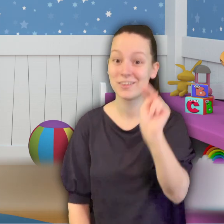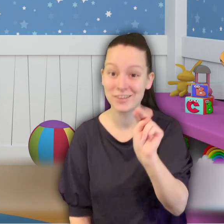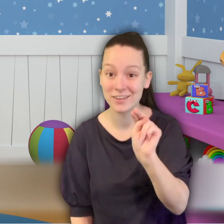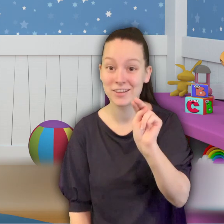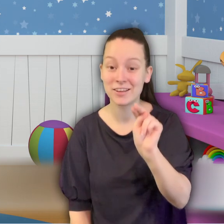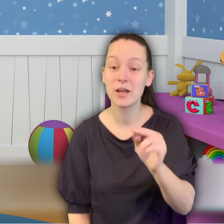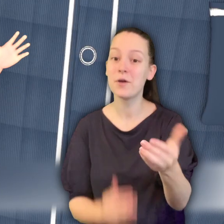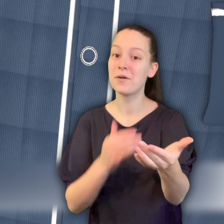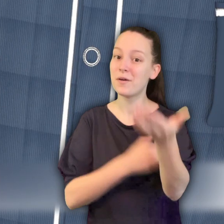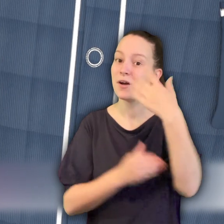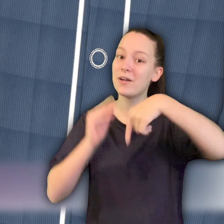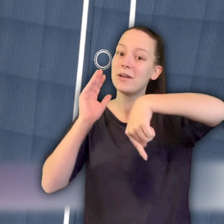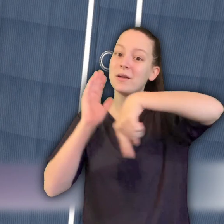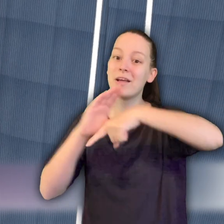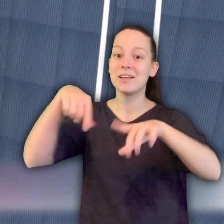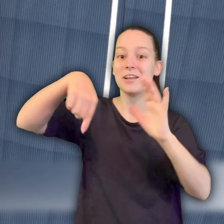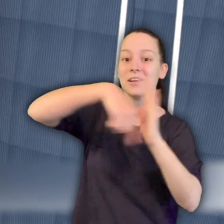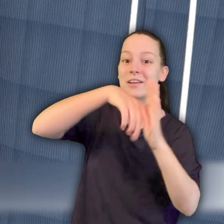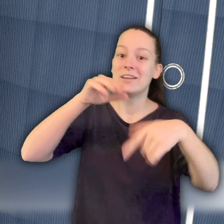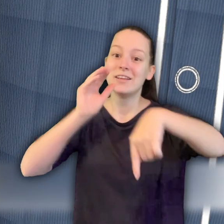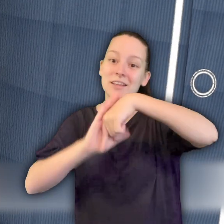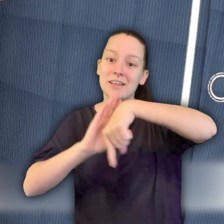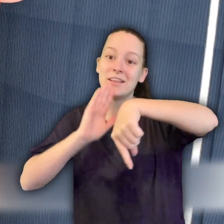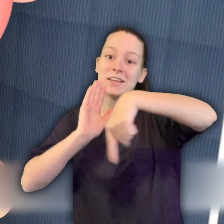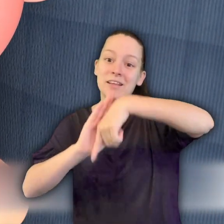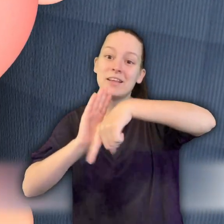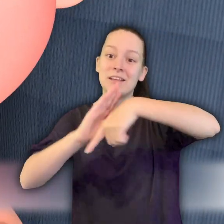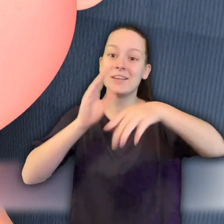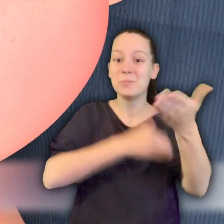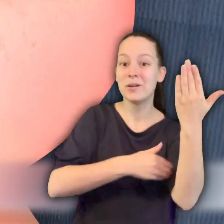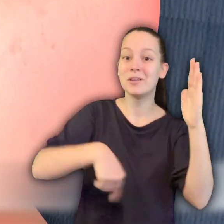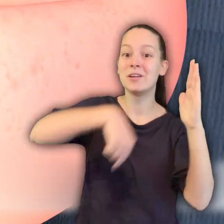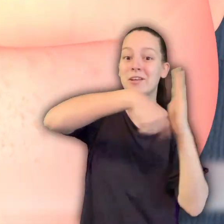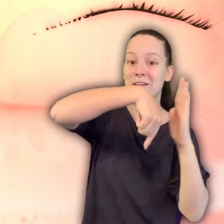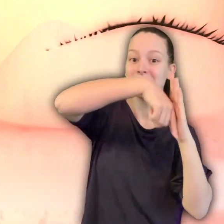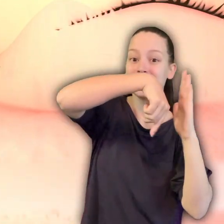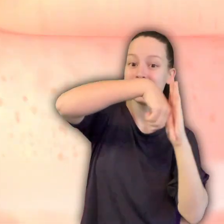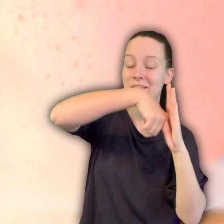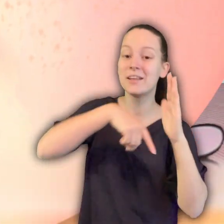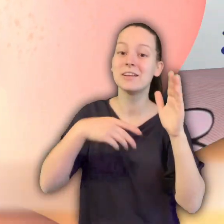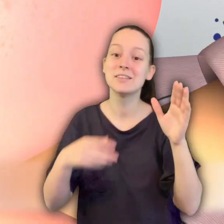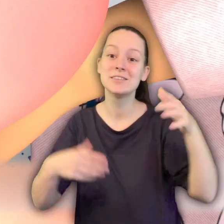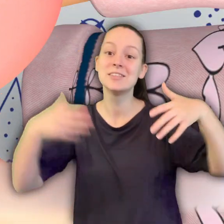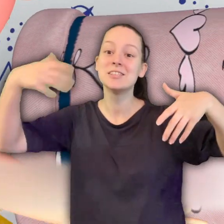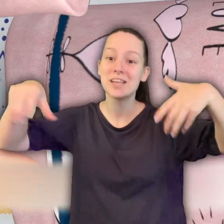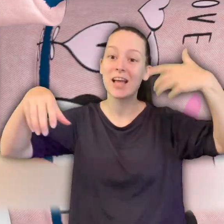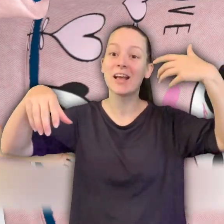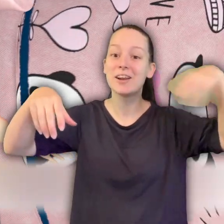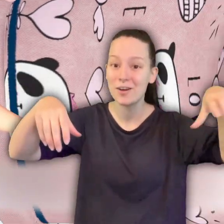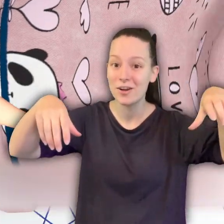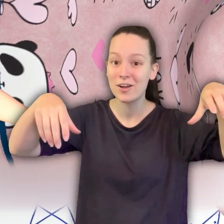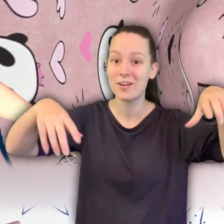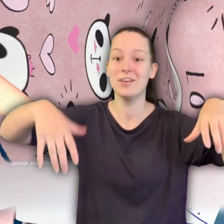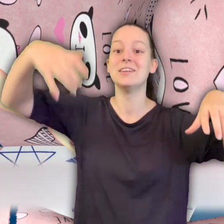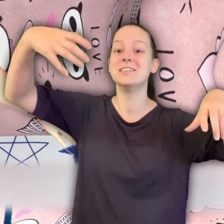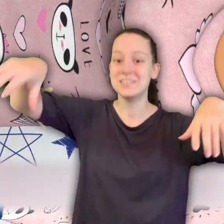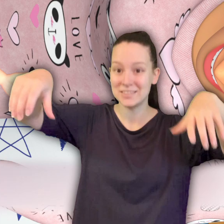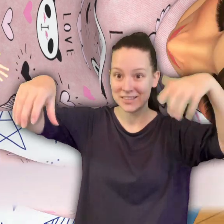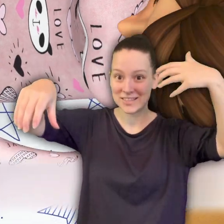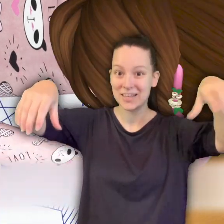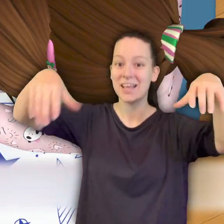JOHN MORNING BELLS ARE RINGING MORNING BELLS ARE RINGING DING DANG DONG